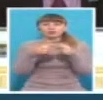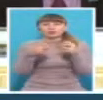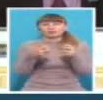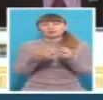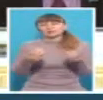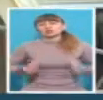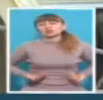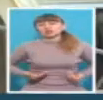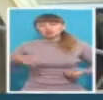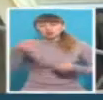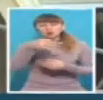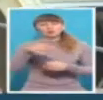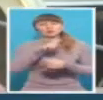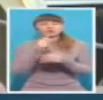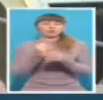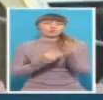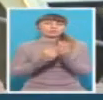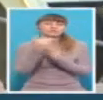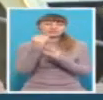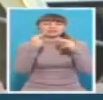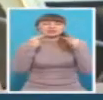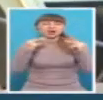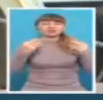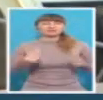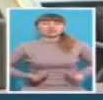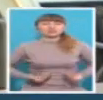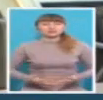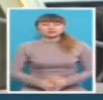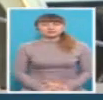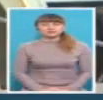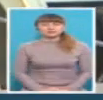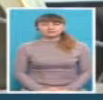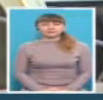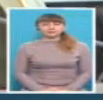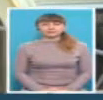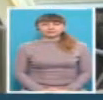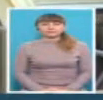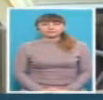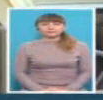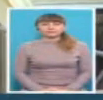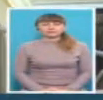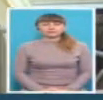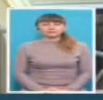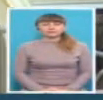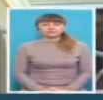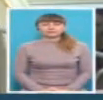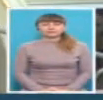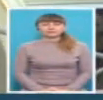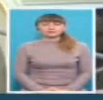белсендері негізгі орындаушысы және дәріптеушісі ретінде партияның әлеуетін одан әрі арттыру.